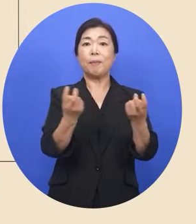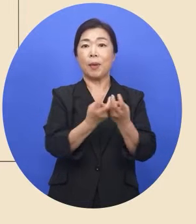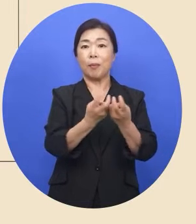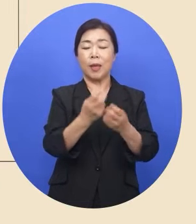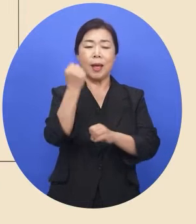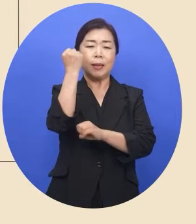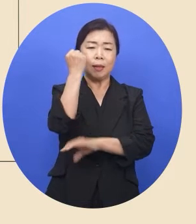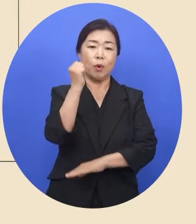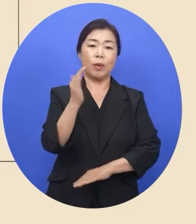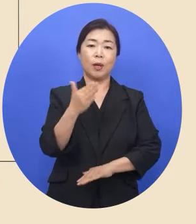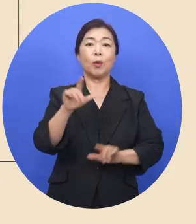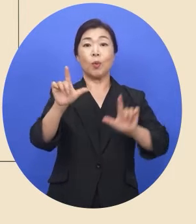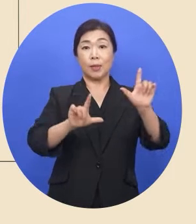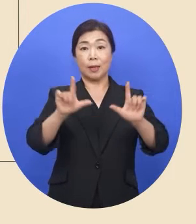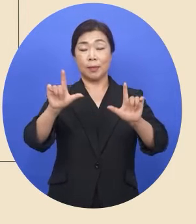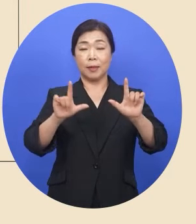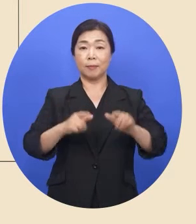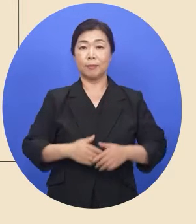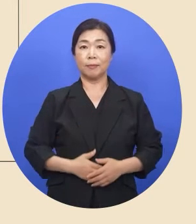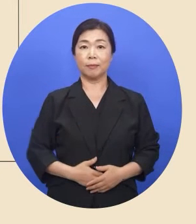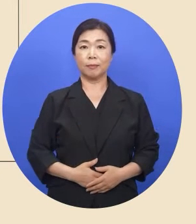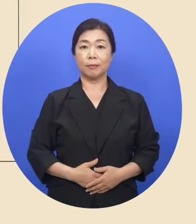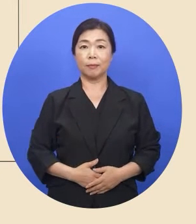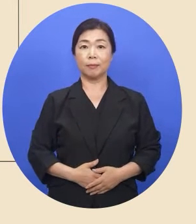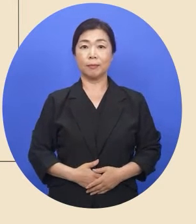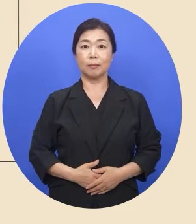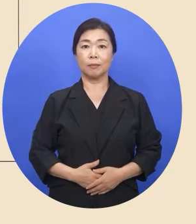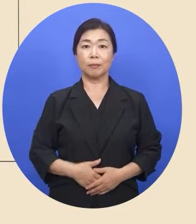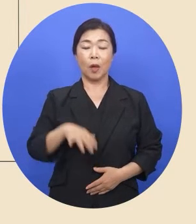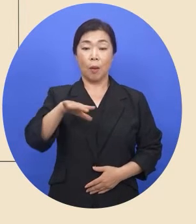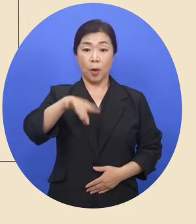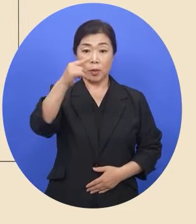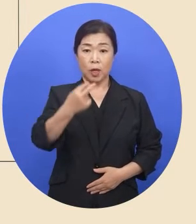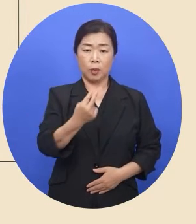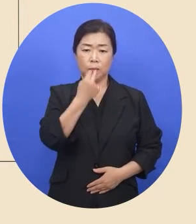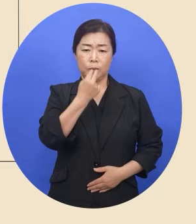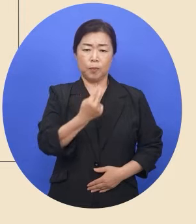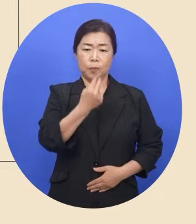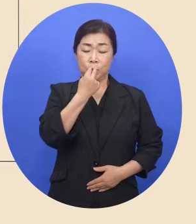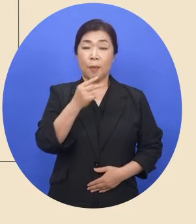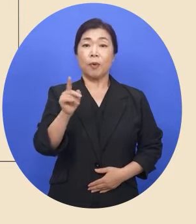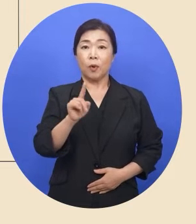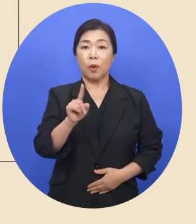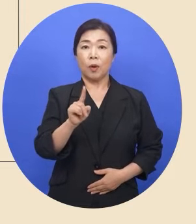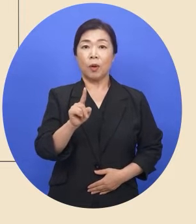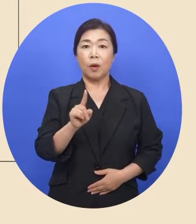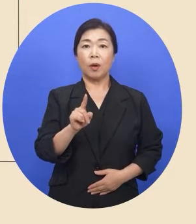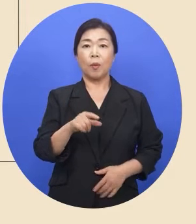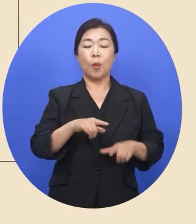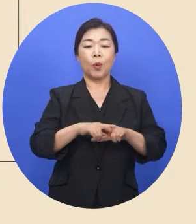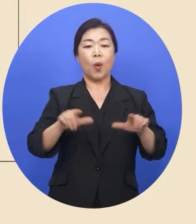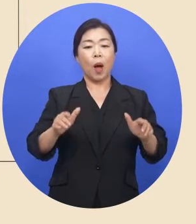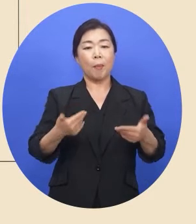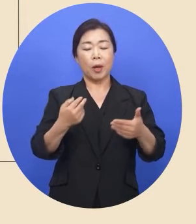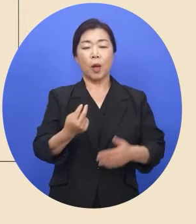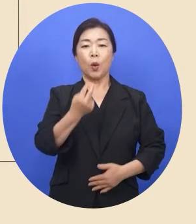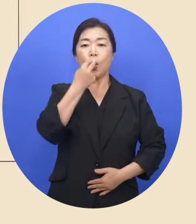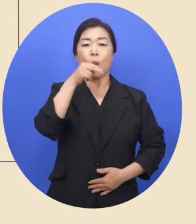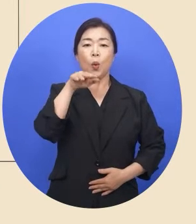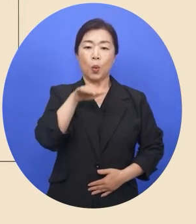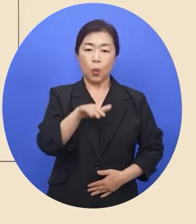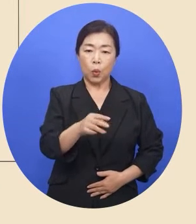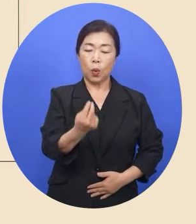안정화 기법의 가장 기본이 되는 동작입니다. 먼저 심호흡은 가볍게 숨을